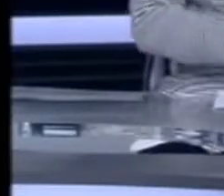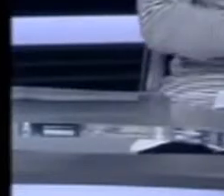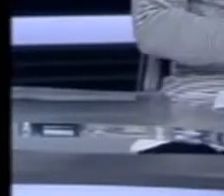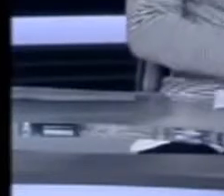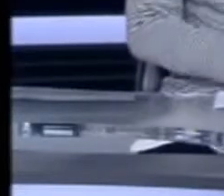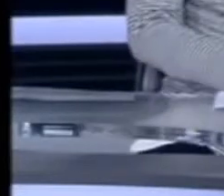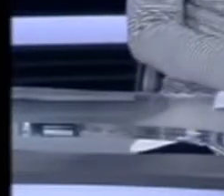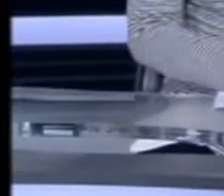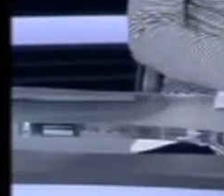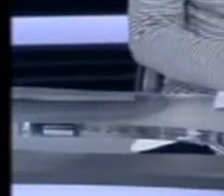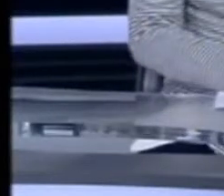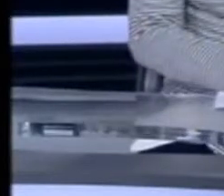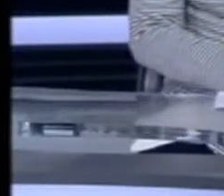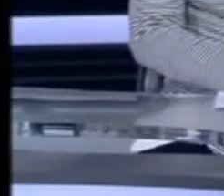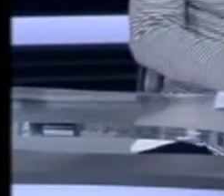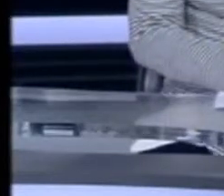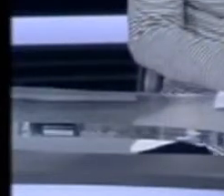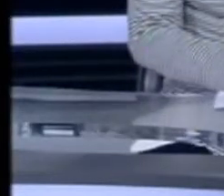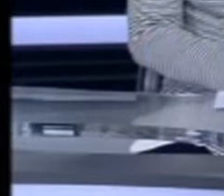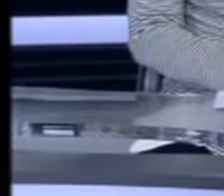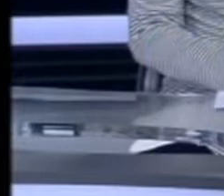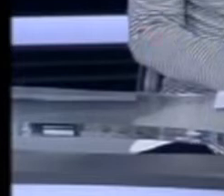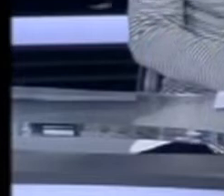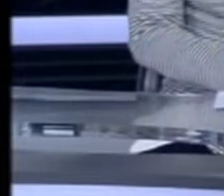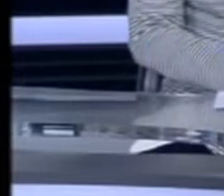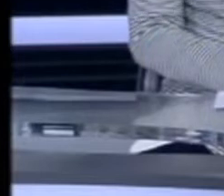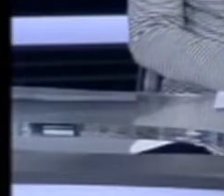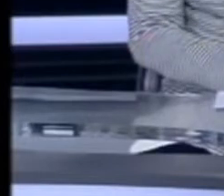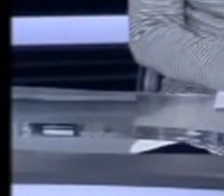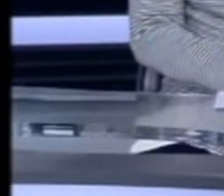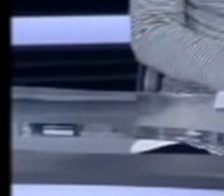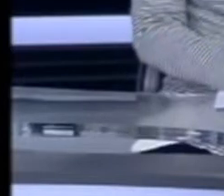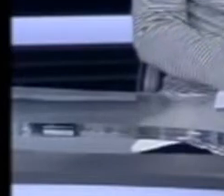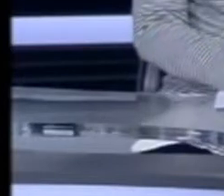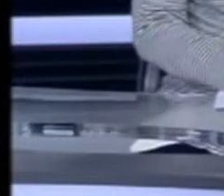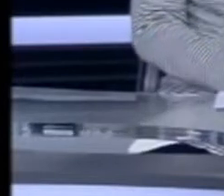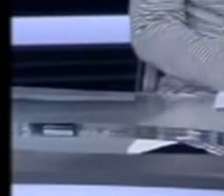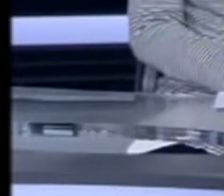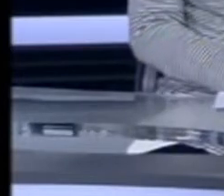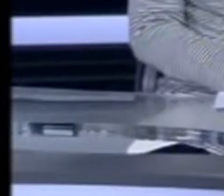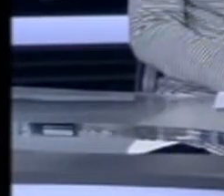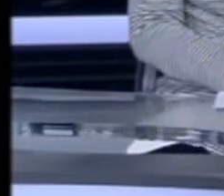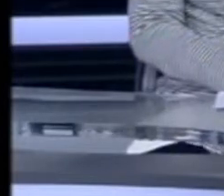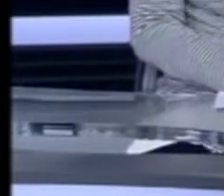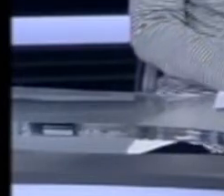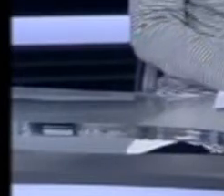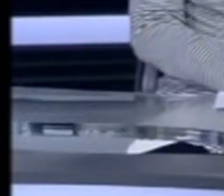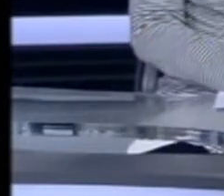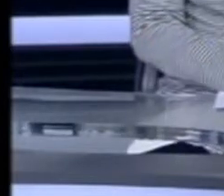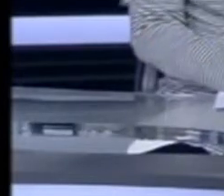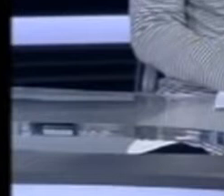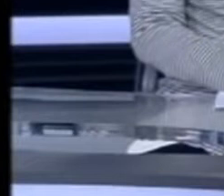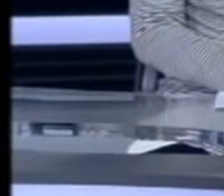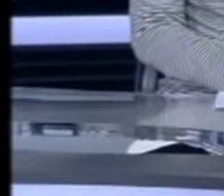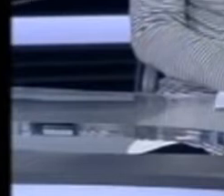رسخت دولة الكويت بصمتها الإنسانية مجددا من خلال استضافة مؤتمر الكويت الدولي لإعادة إعمار العراق والذي